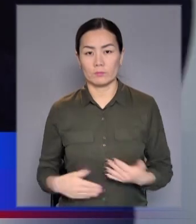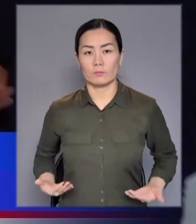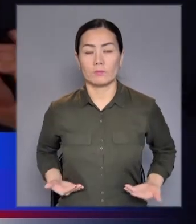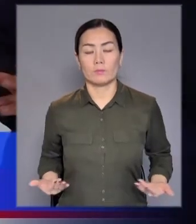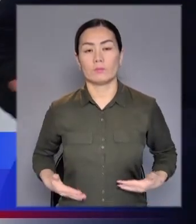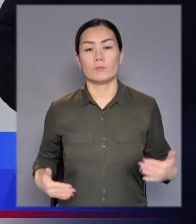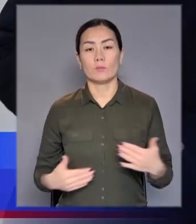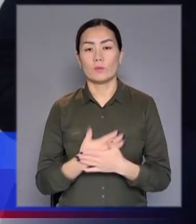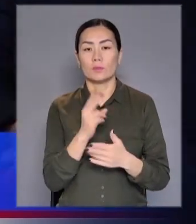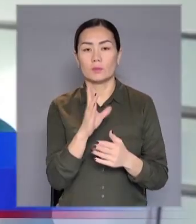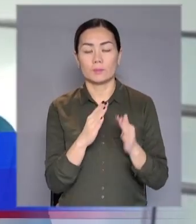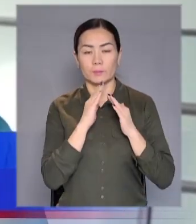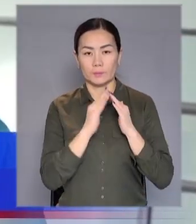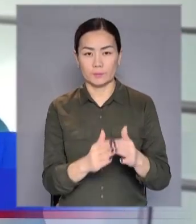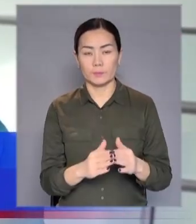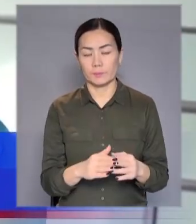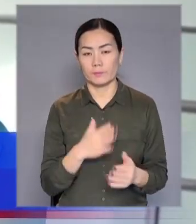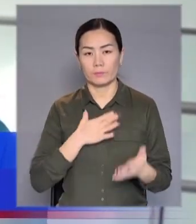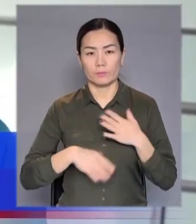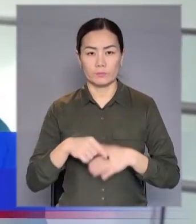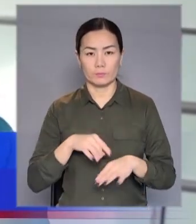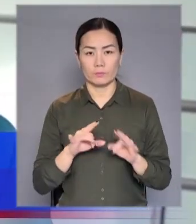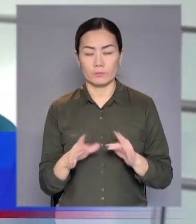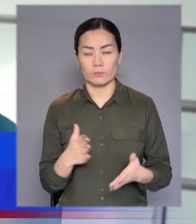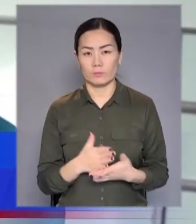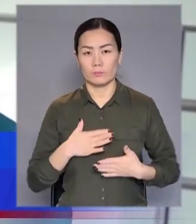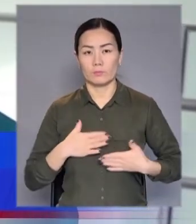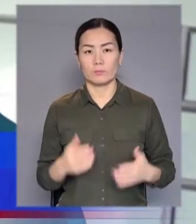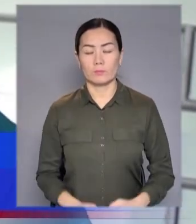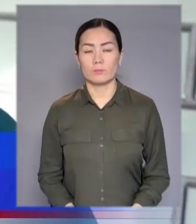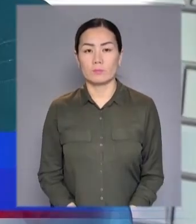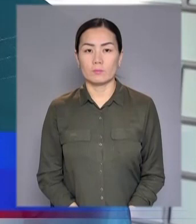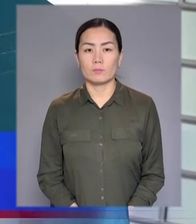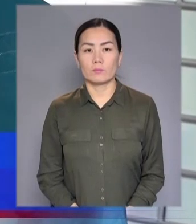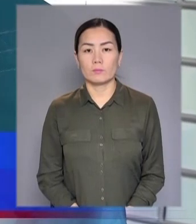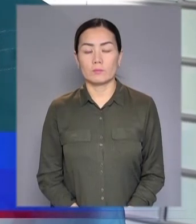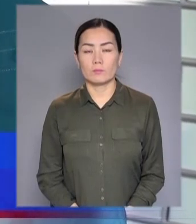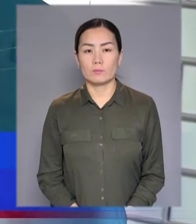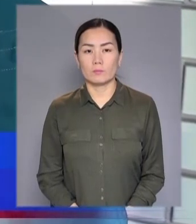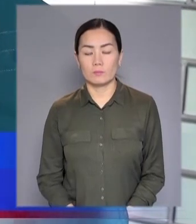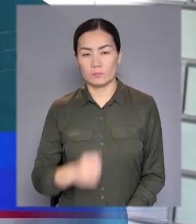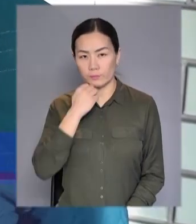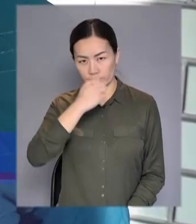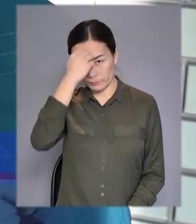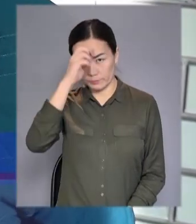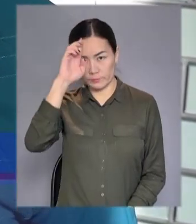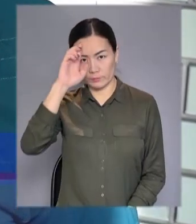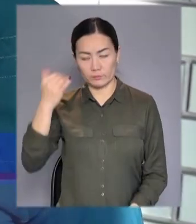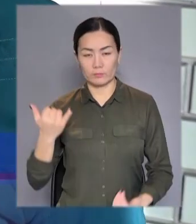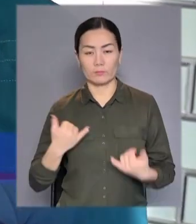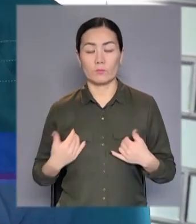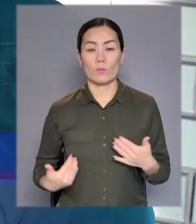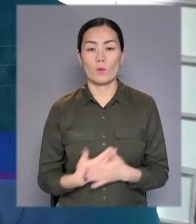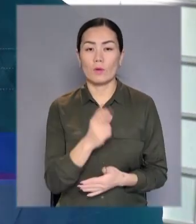кому выделили новые квартиры, поделилась своей радостью и выразила свою признательность. Большое спасибо государству,